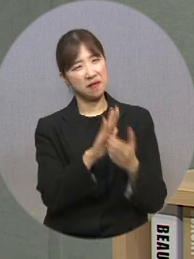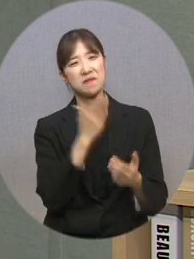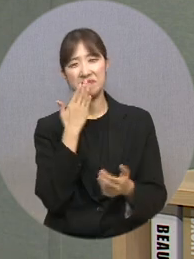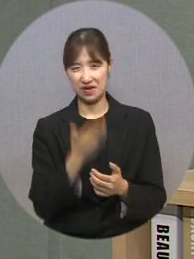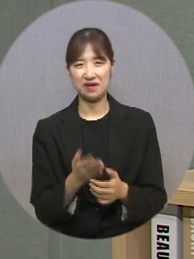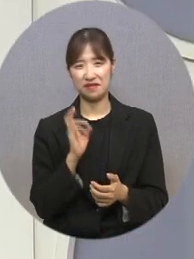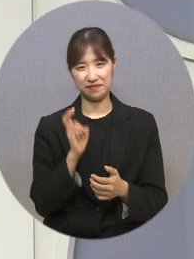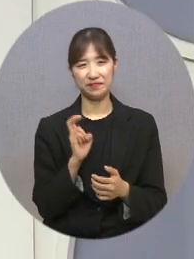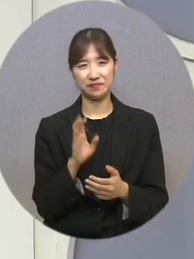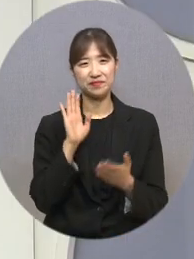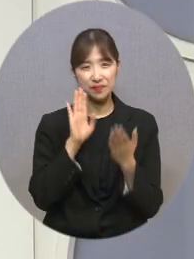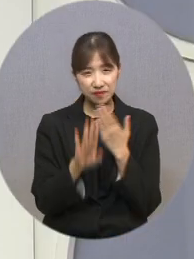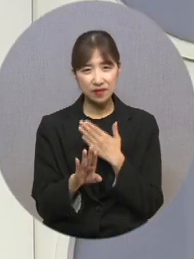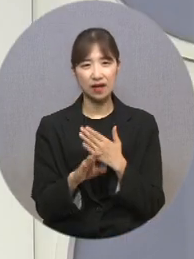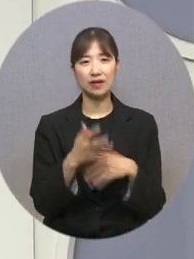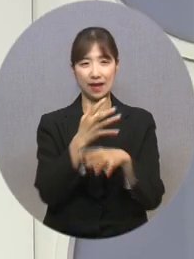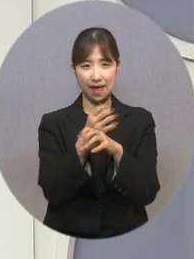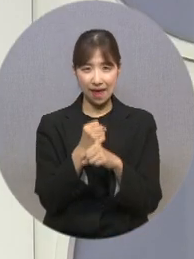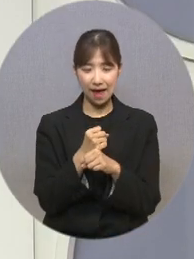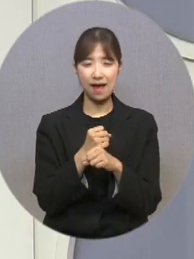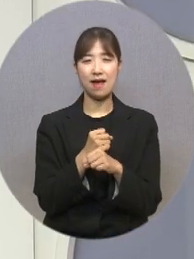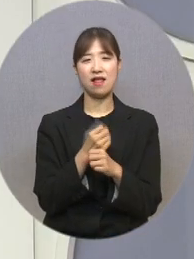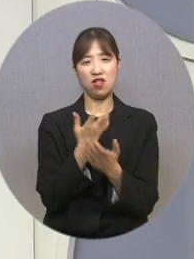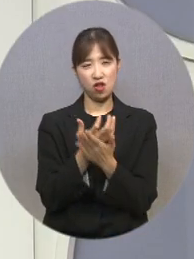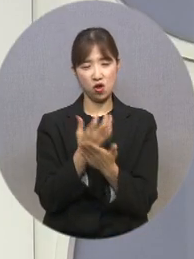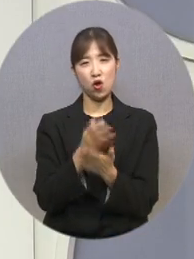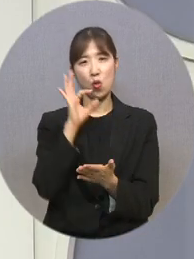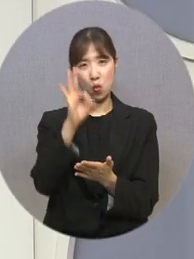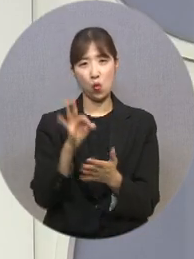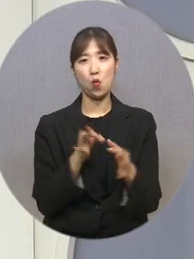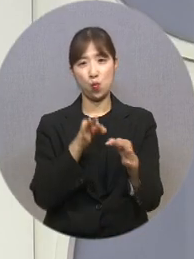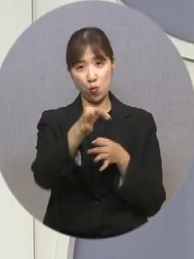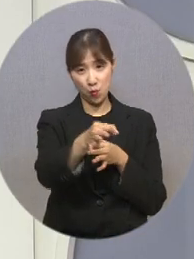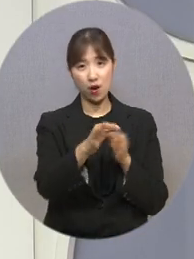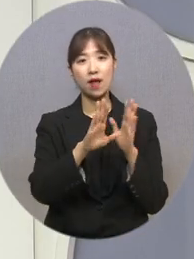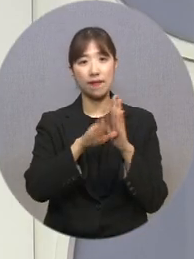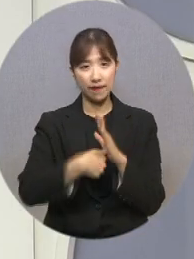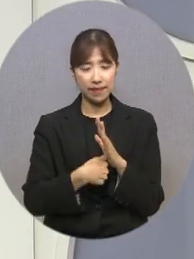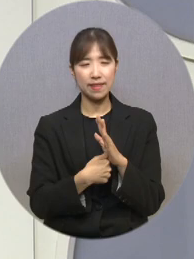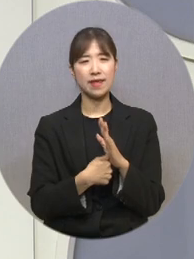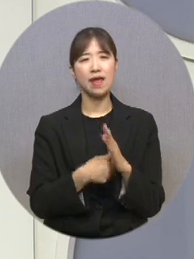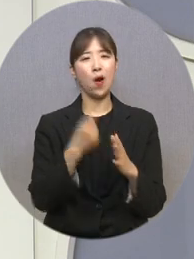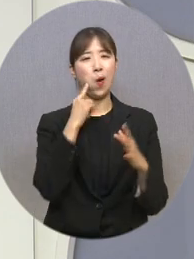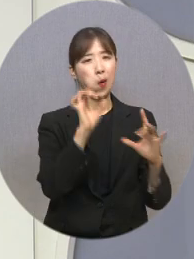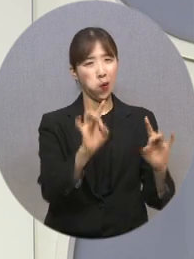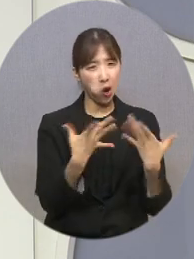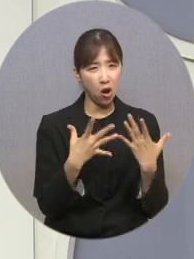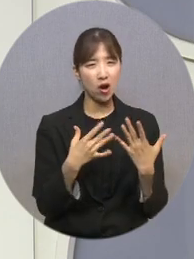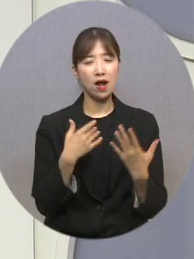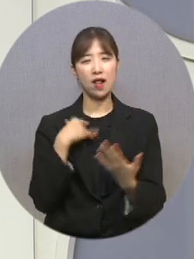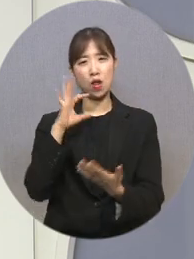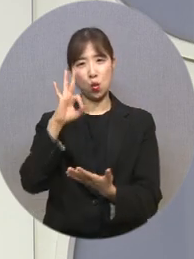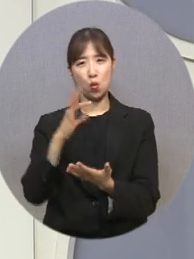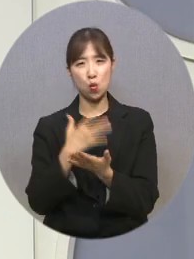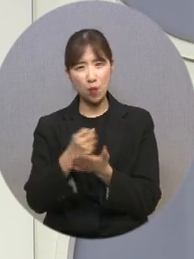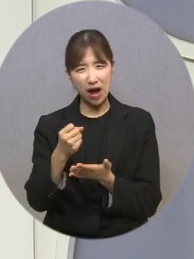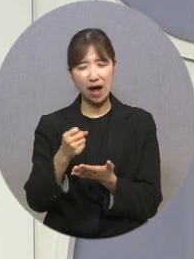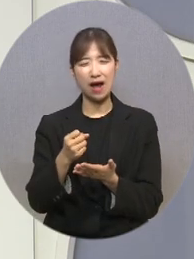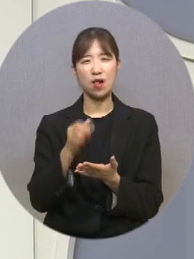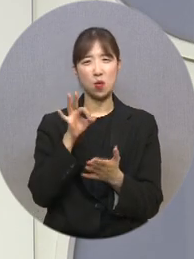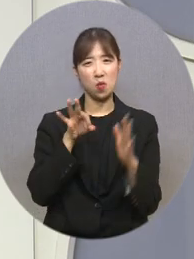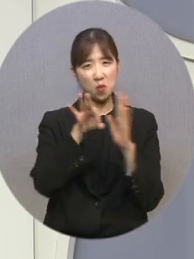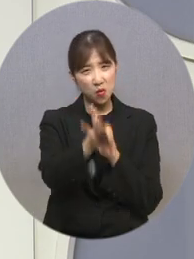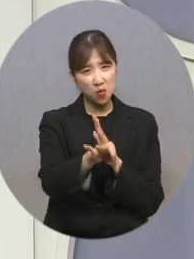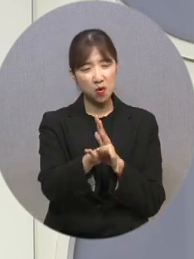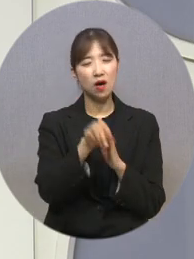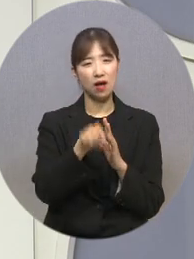그래서 항상 앞으로 우리가 계약서나 돈 거래할 때는 기망 증거와 처분 증거를 항상 한 문서 안에 남기는 거. 예.